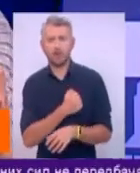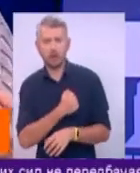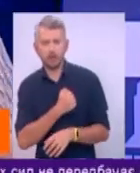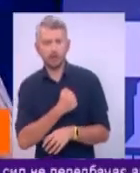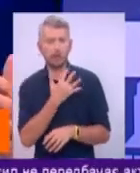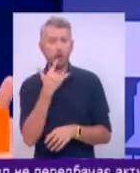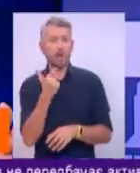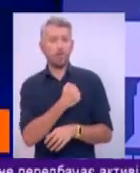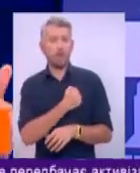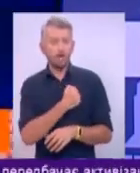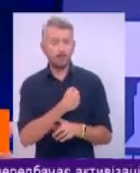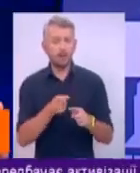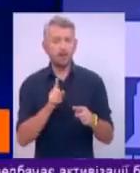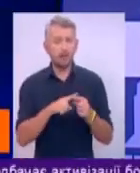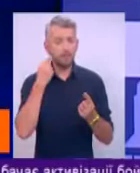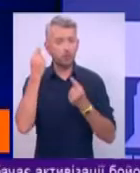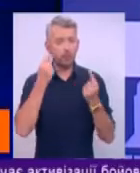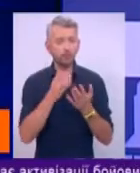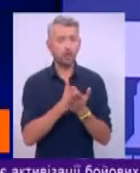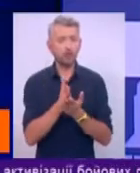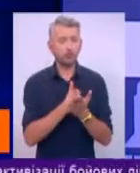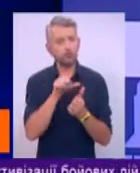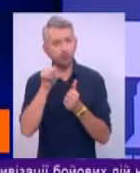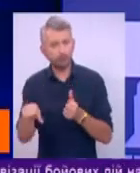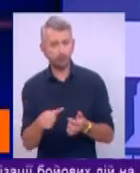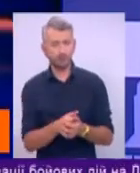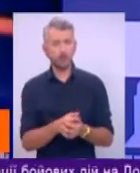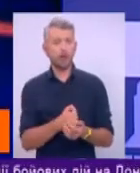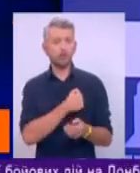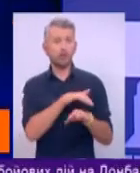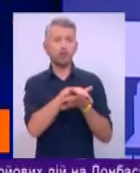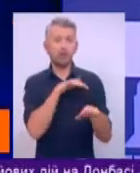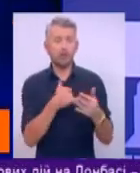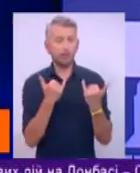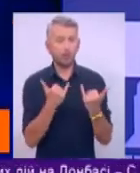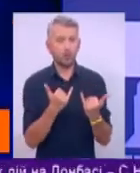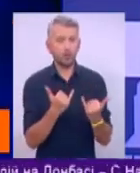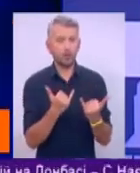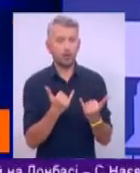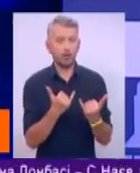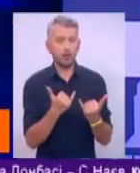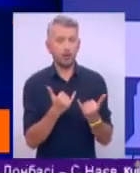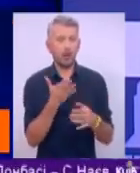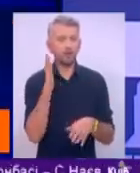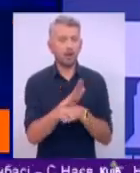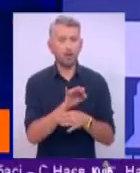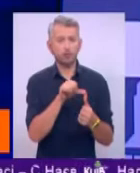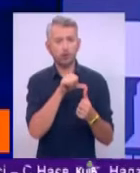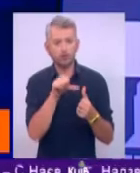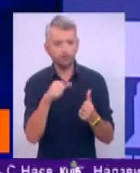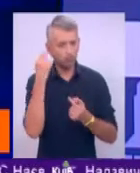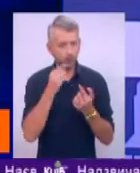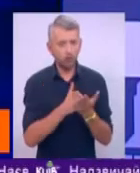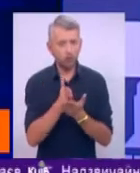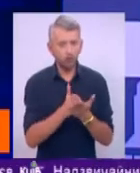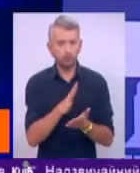Національній гвардії це психологічна служба виокремлена. В Збройних силах на сьогодні наказ про виокремлення психологічної служби